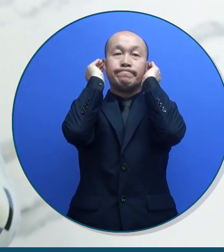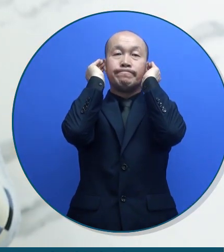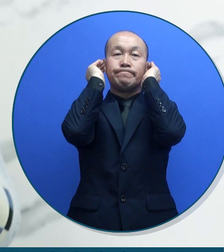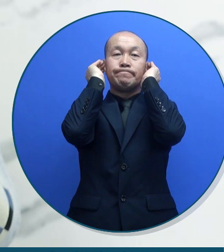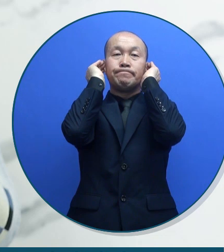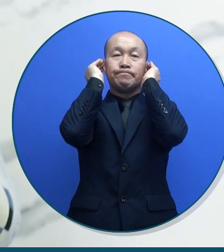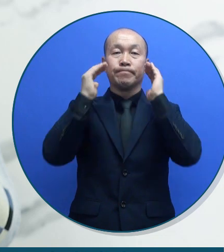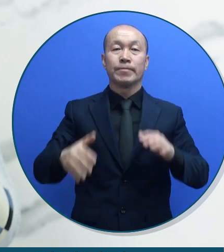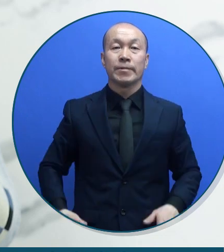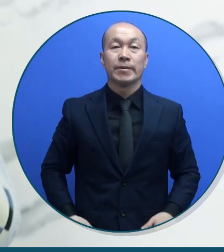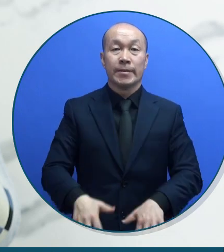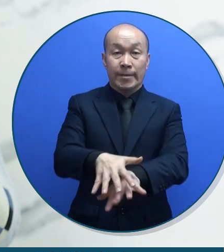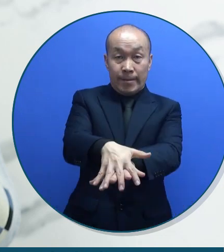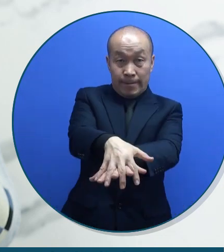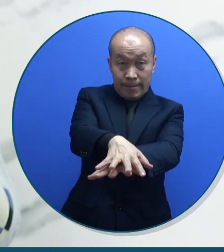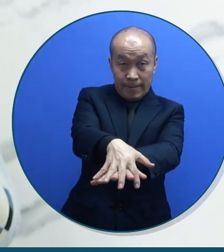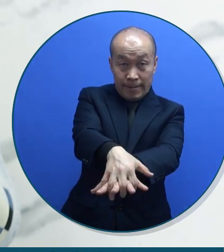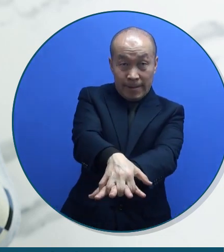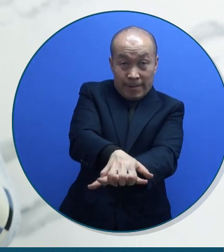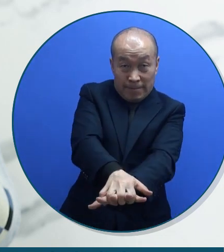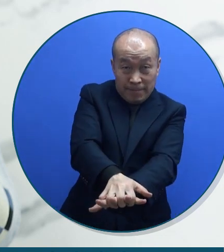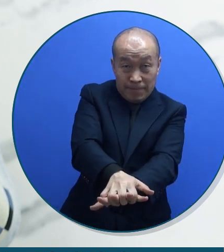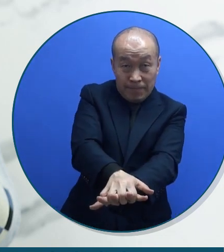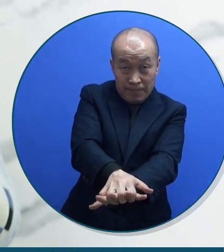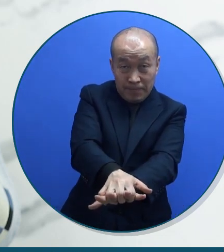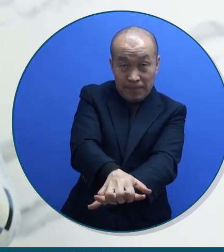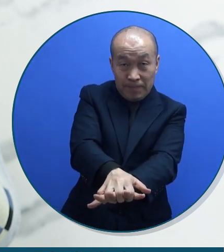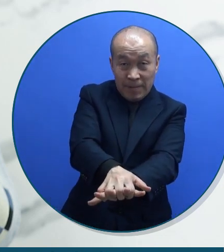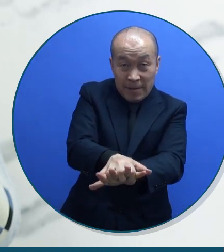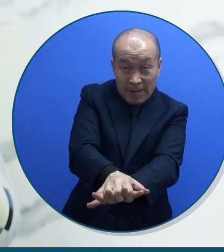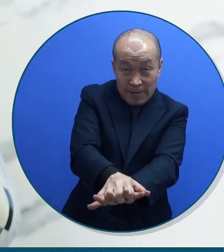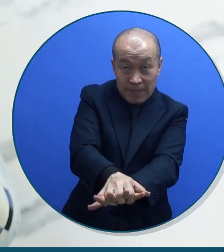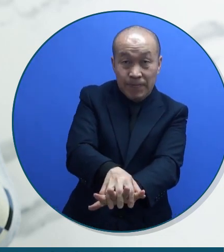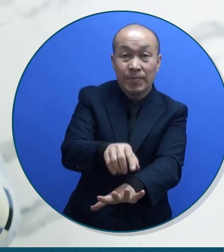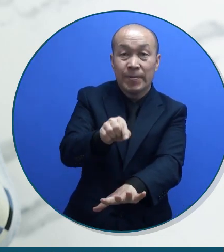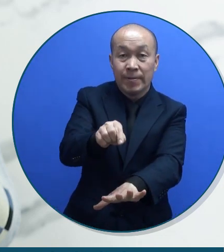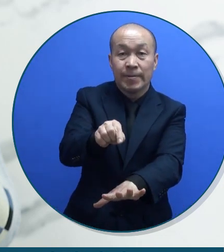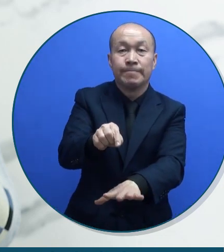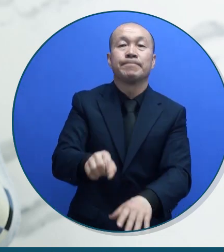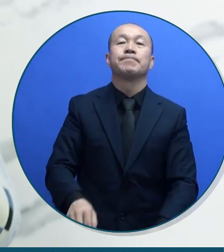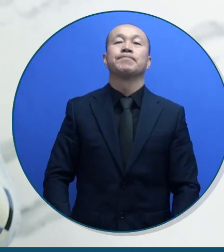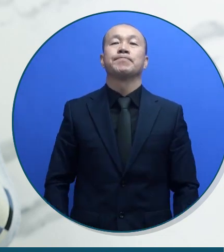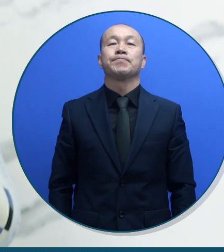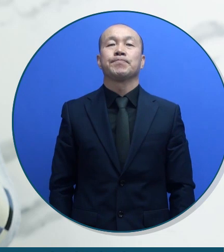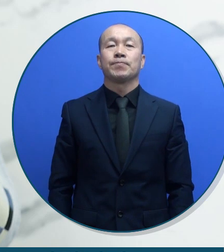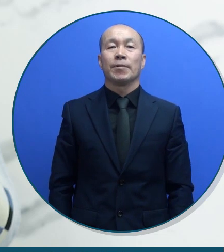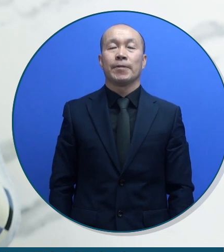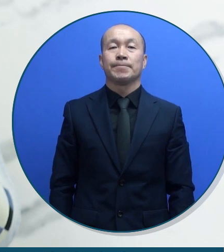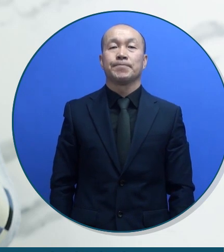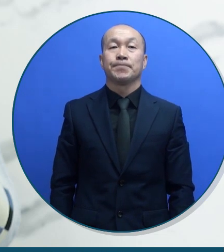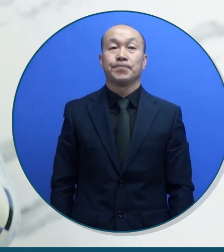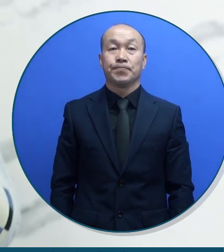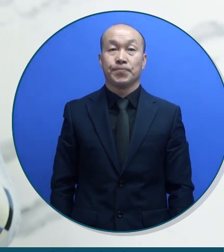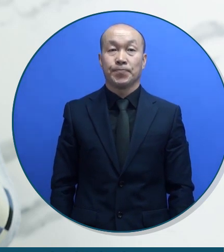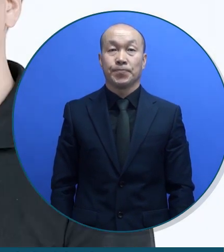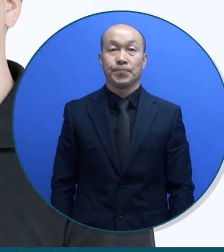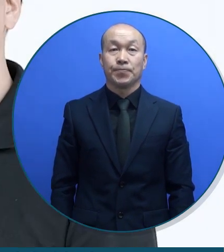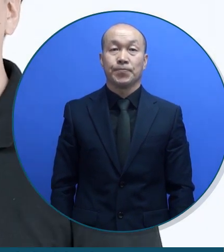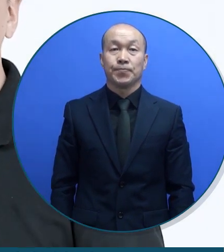이는 가슴 압박으로 인해서 배출될 수 있는 비말을 최소화시키려는 것입니다.